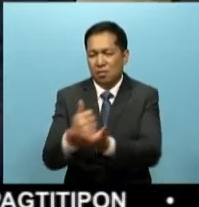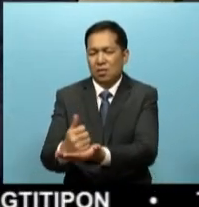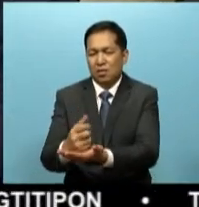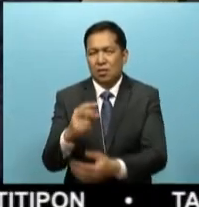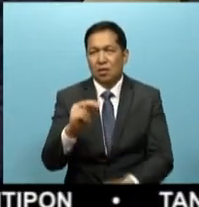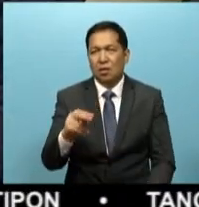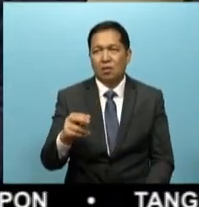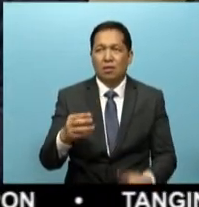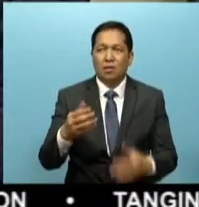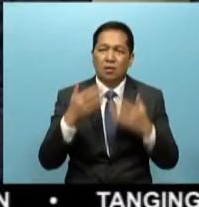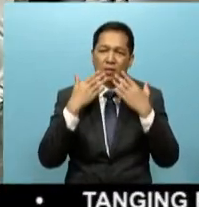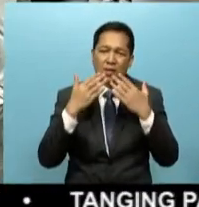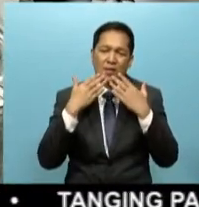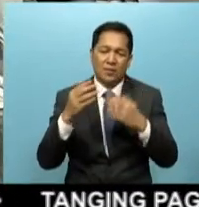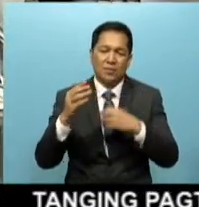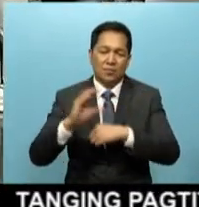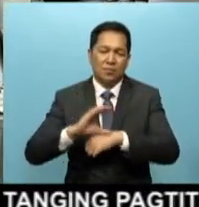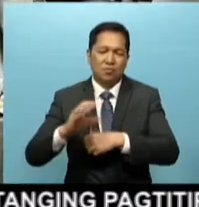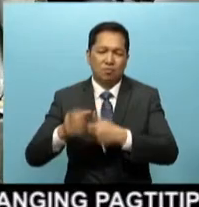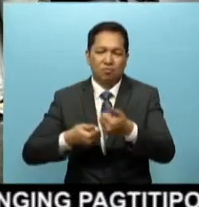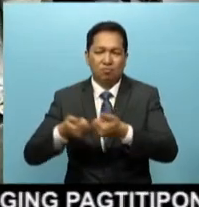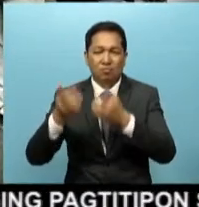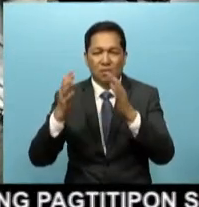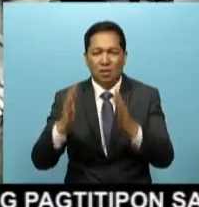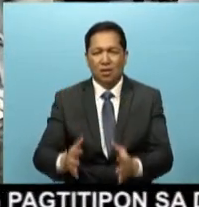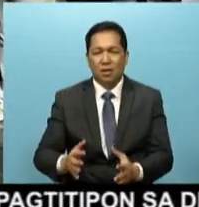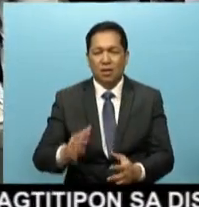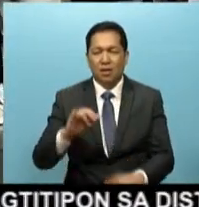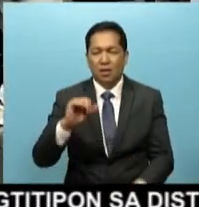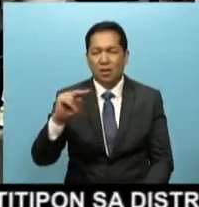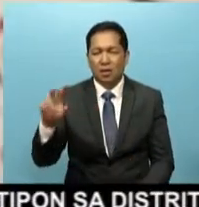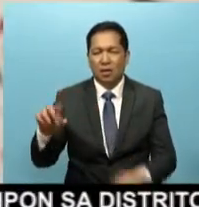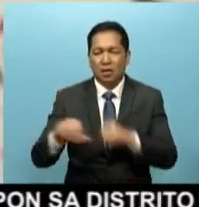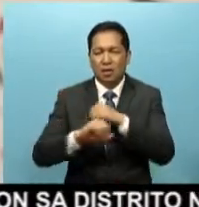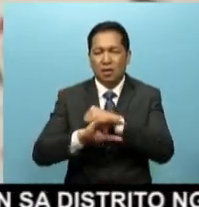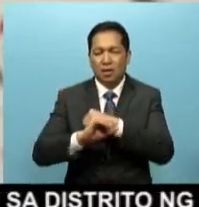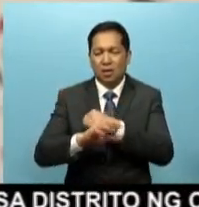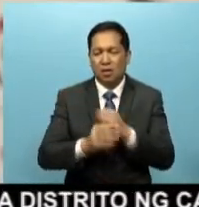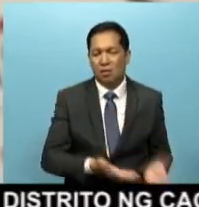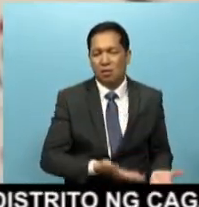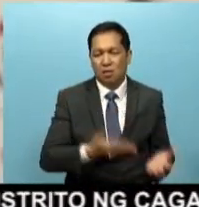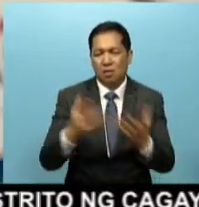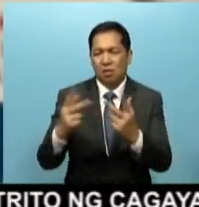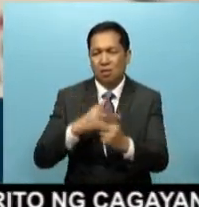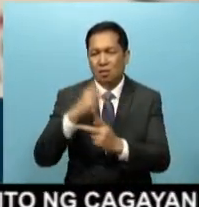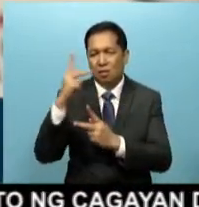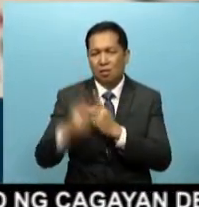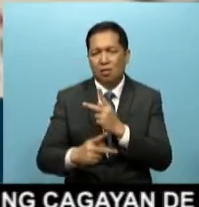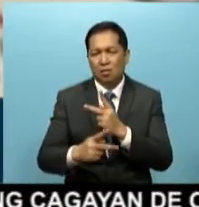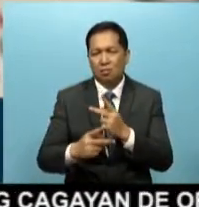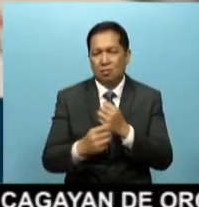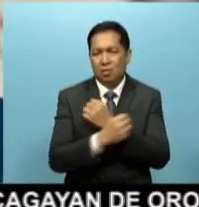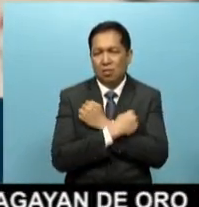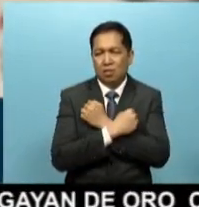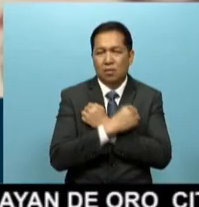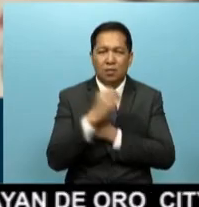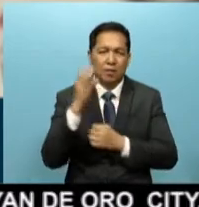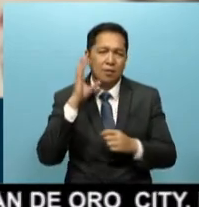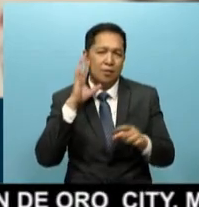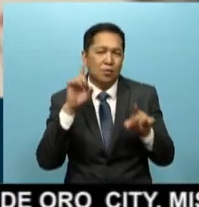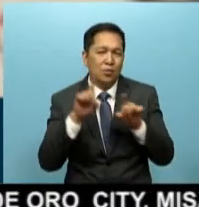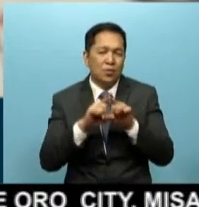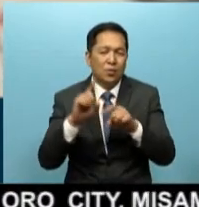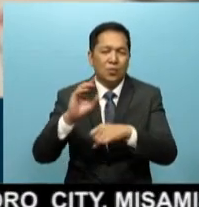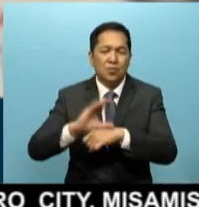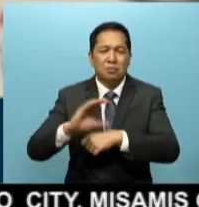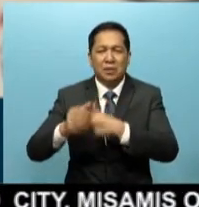the church administration for launching the INC giving projects. Sa amin pong pinakamamahal na kapatid, ang aming